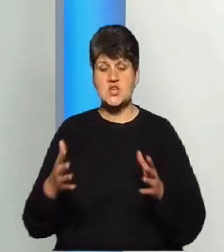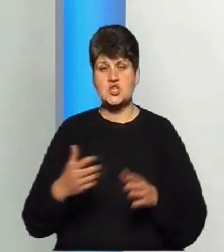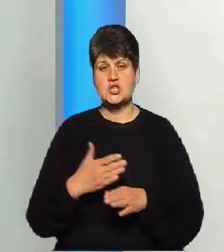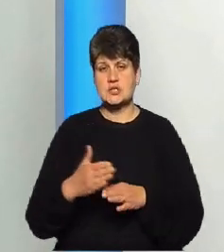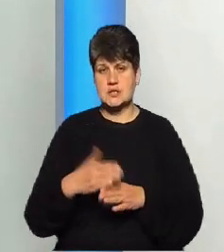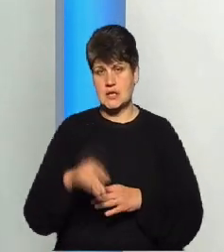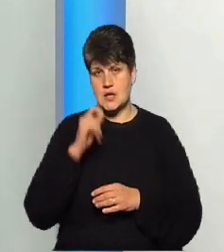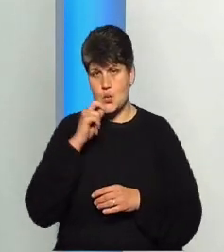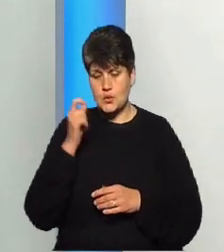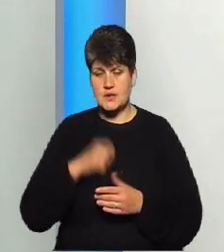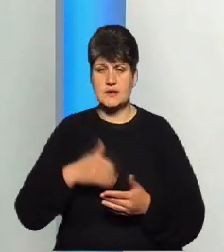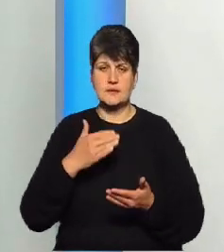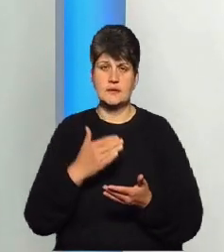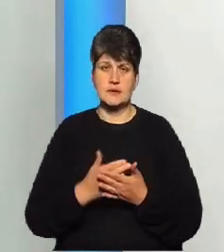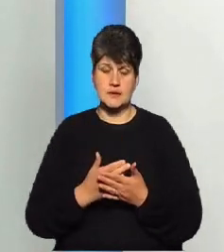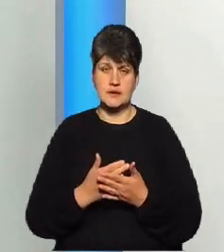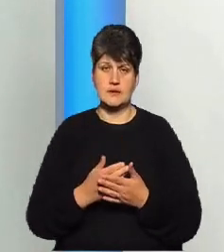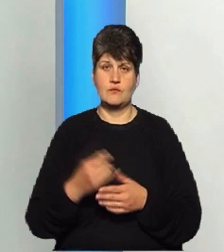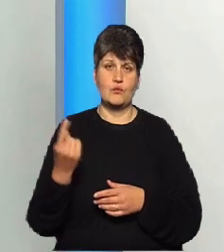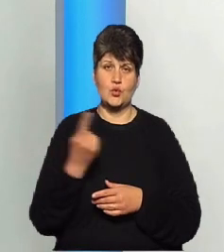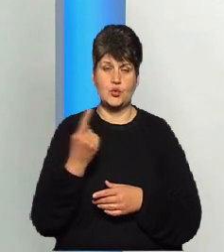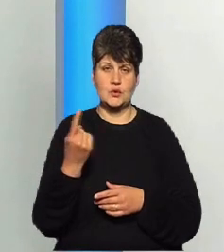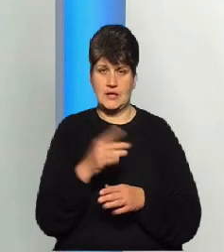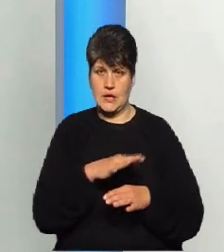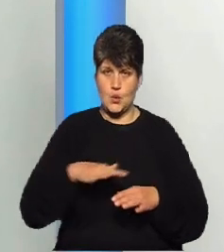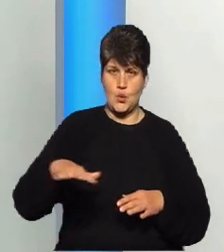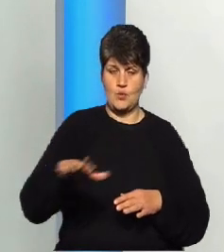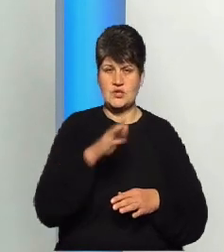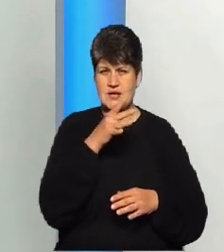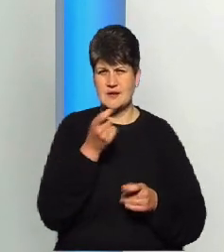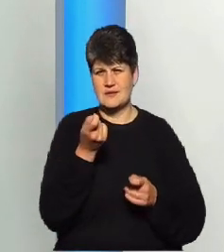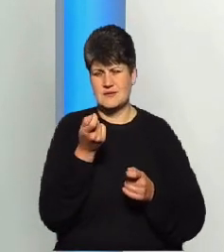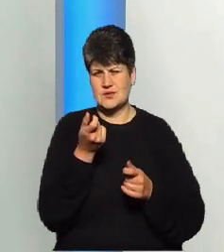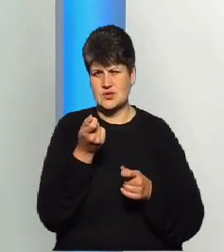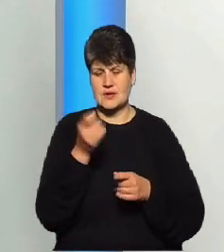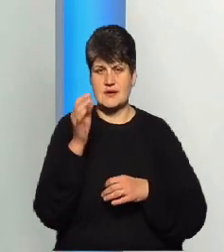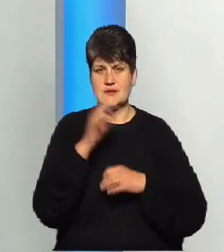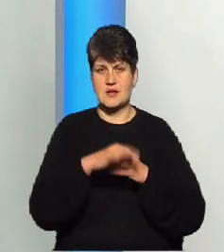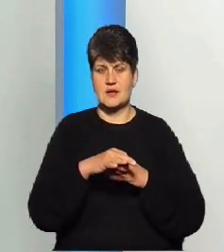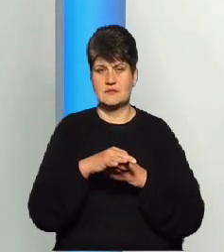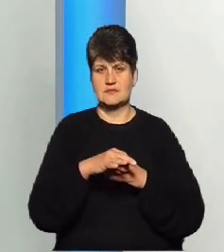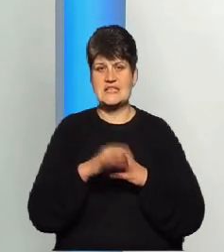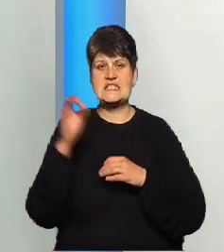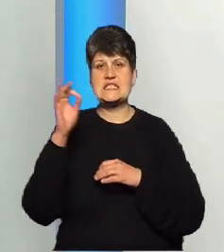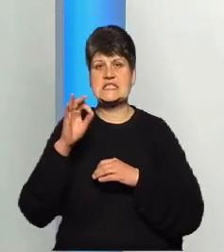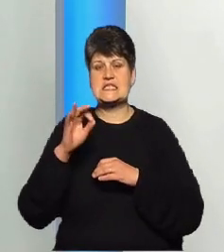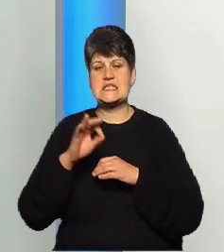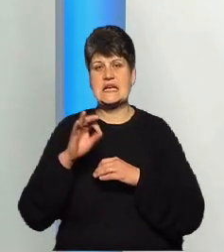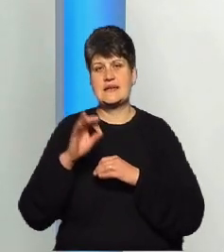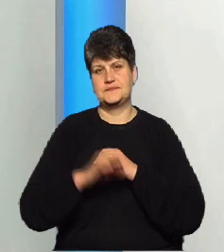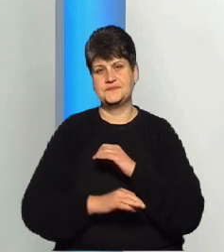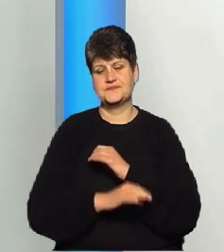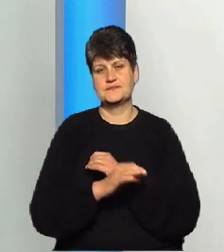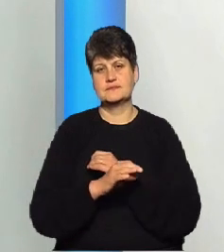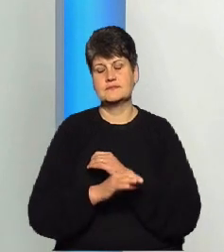в одному часовому поясі. Лише тільки західна частина Луганської і Донецької області відноситься вже до наступного часового поясу.